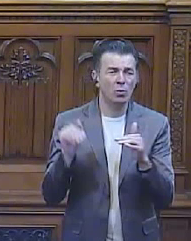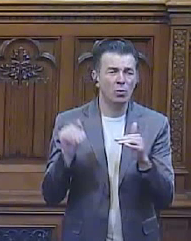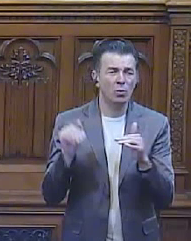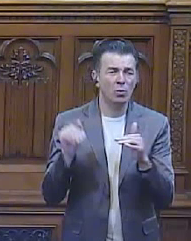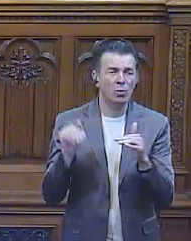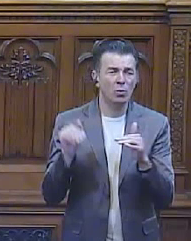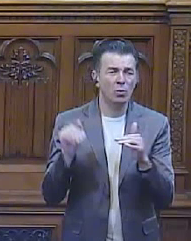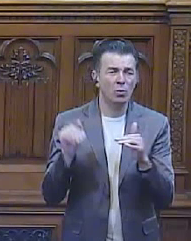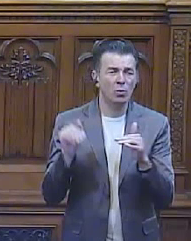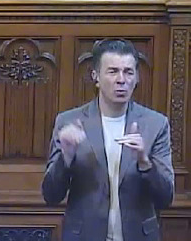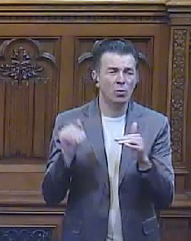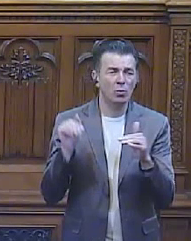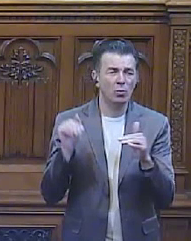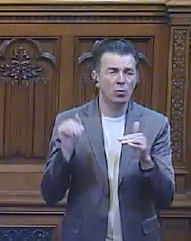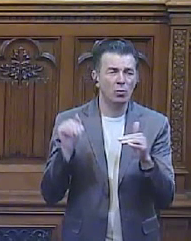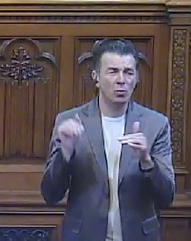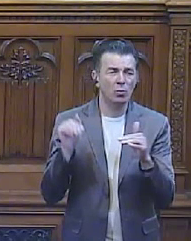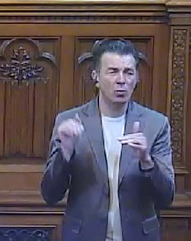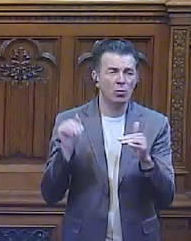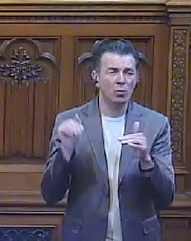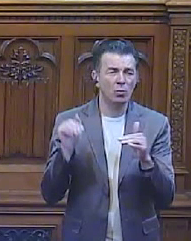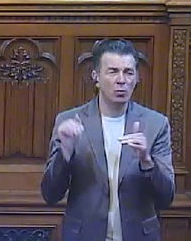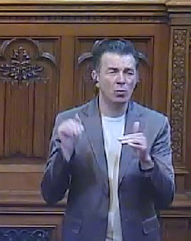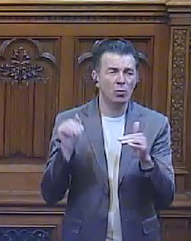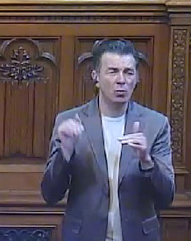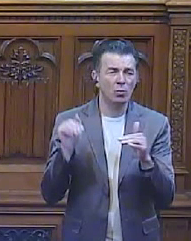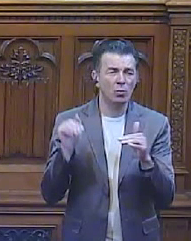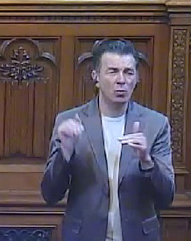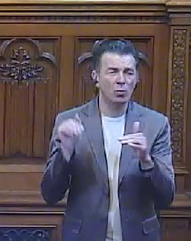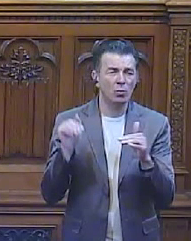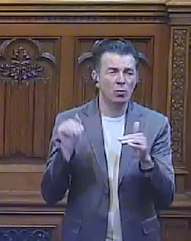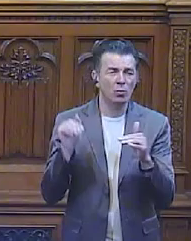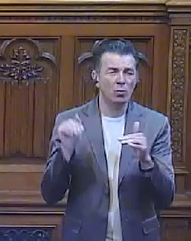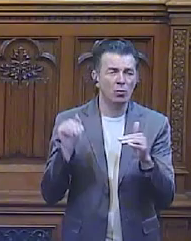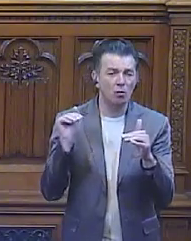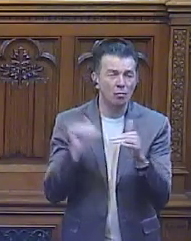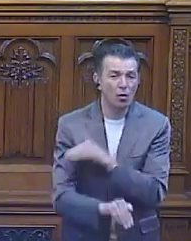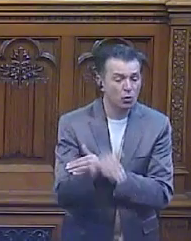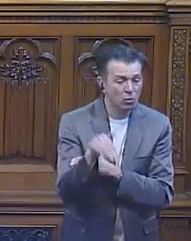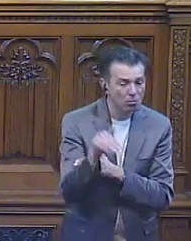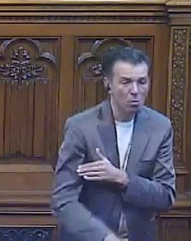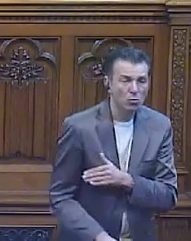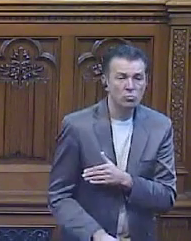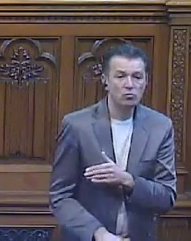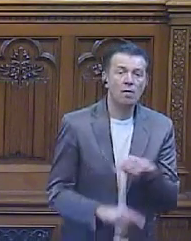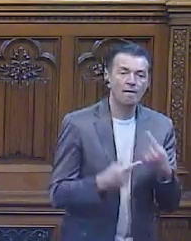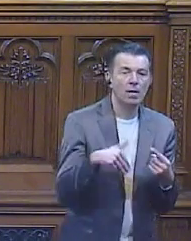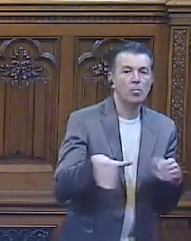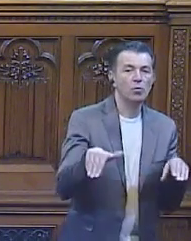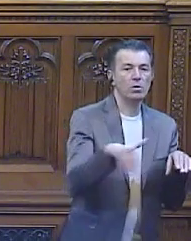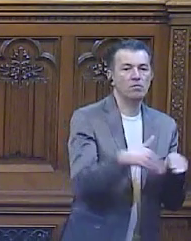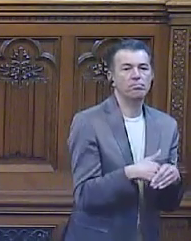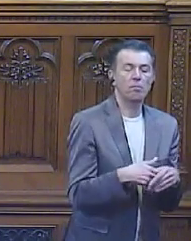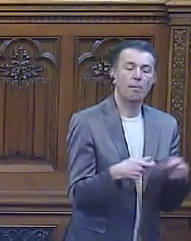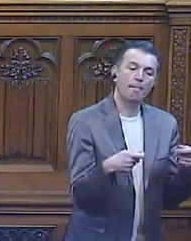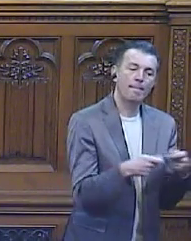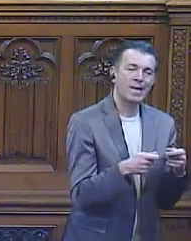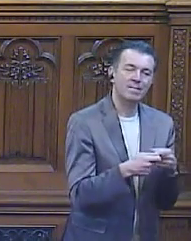geben. Wer vor Krieg und Verfolgung fliehen muss, muss aufgenommen,